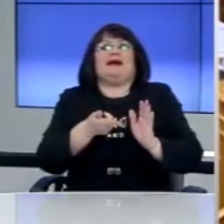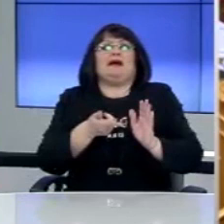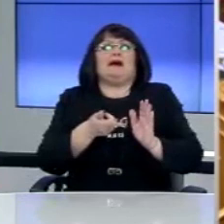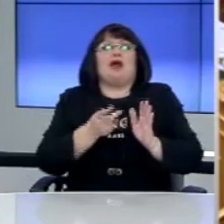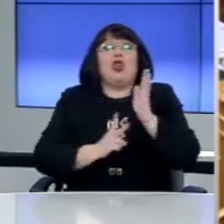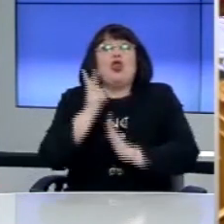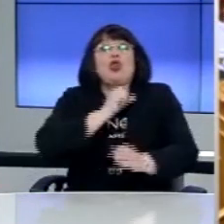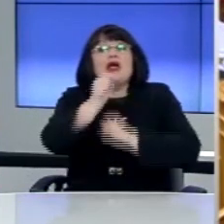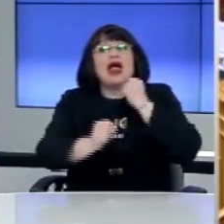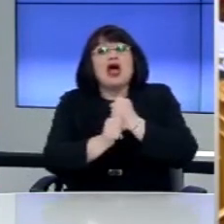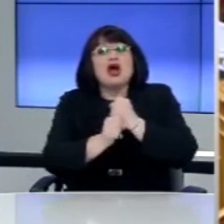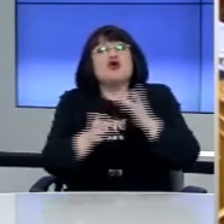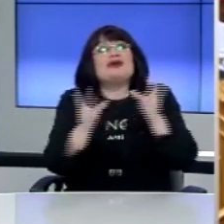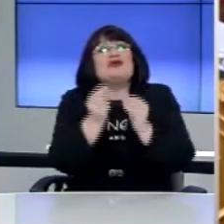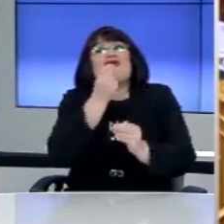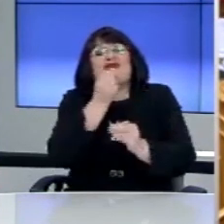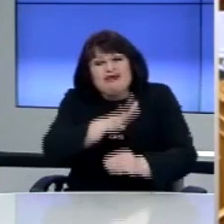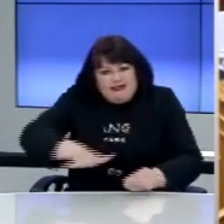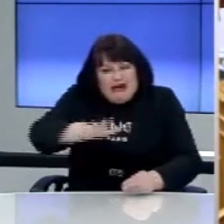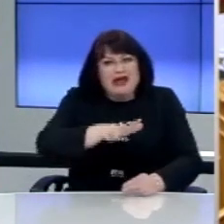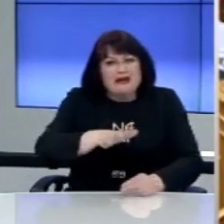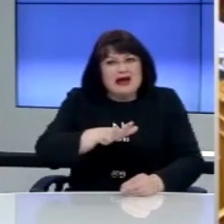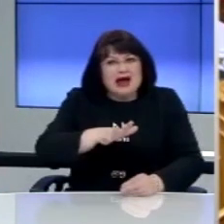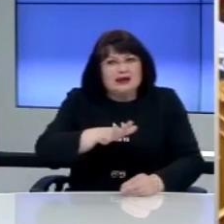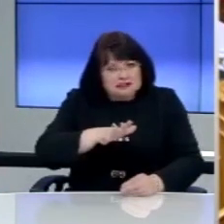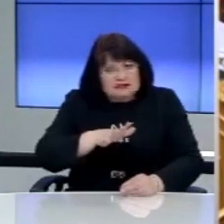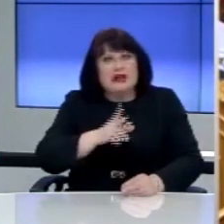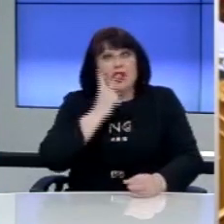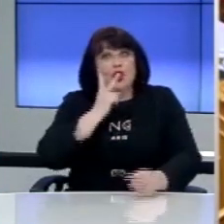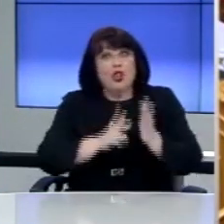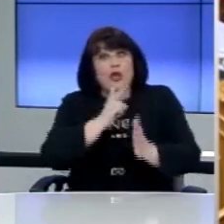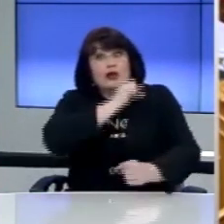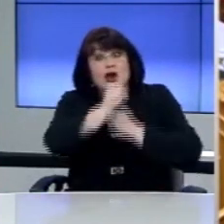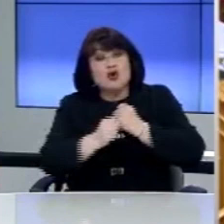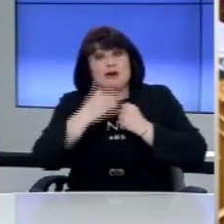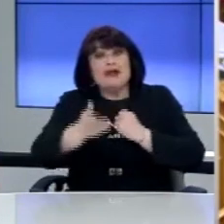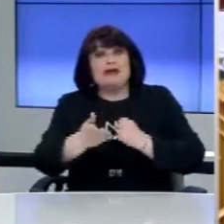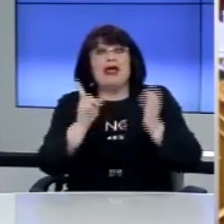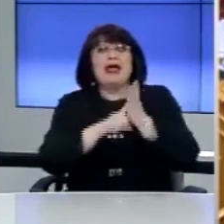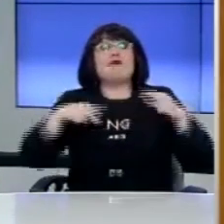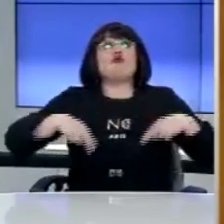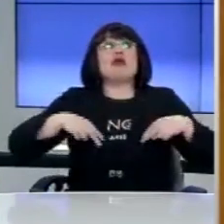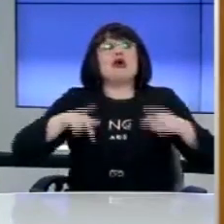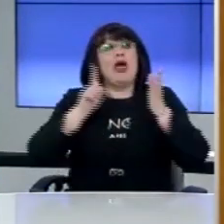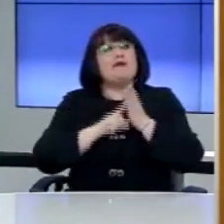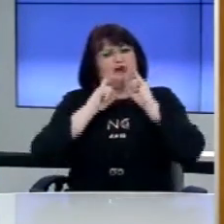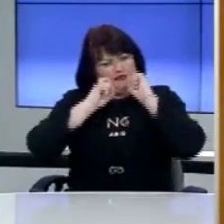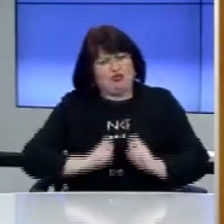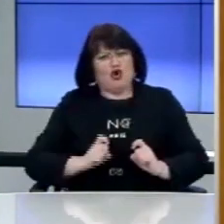ανάμεσα σε εργαζόμενους και εργοδότες. Και αντί να την κηρύξει υποχρεωτική το Υπουργείο ως